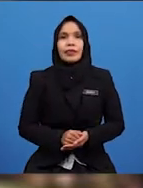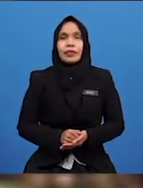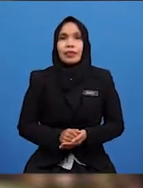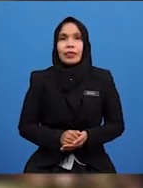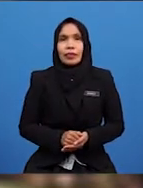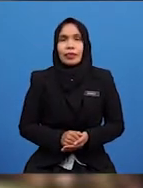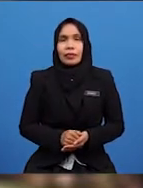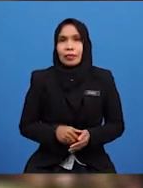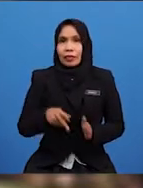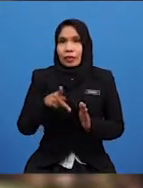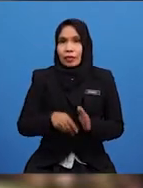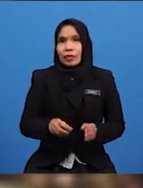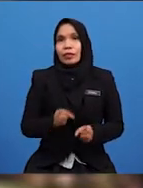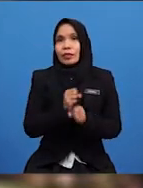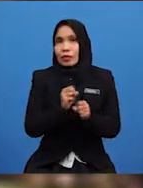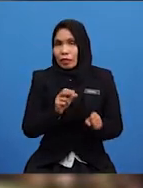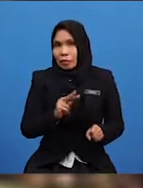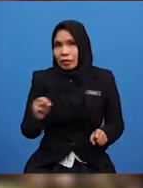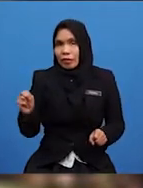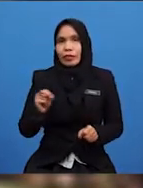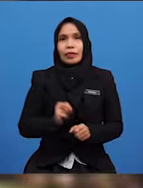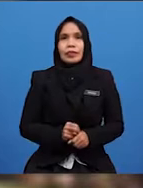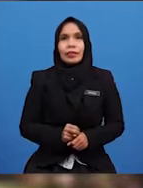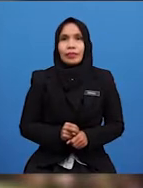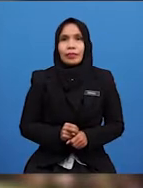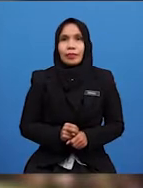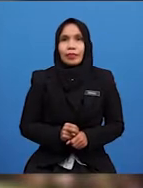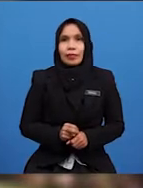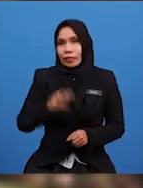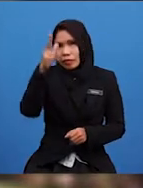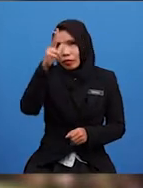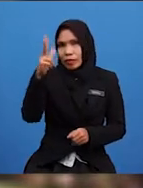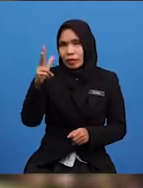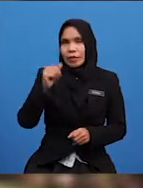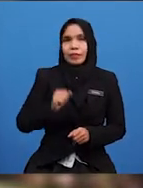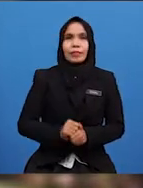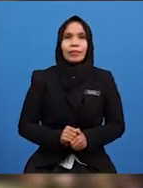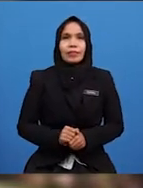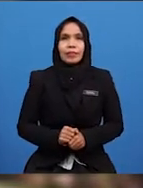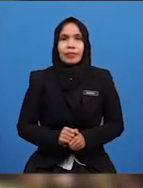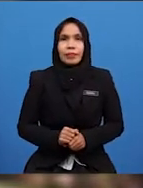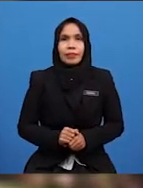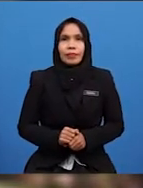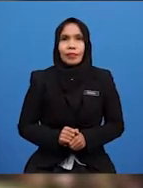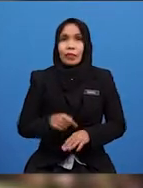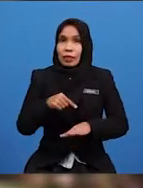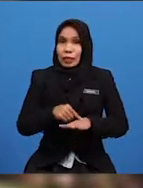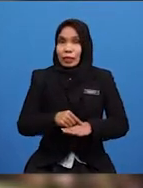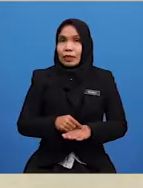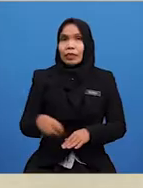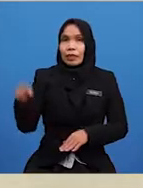menjamin keselamatan kerajaan serta dapat mengelakkan penguasaan terhadap perdagangan di Selat